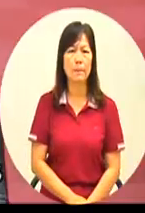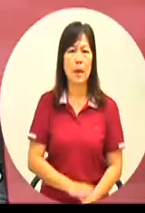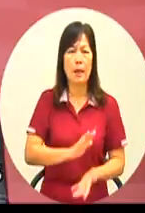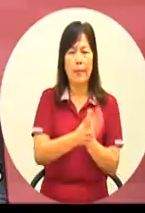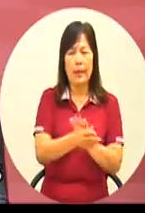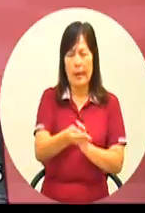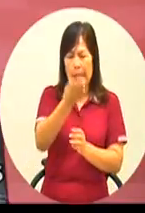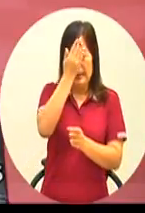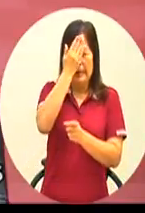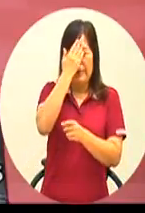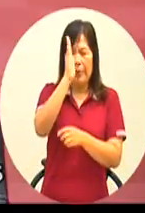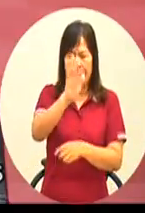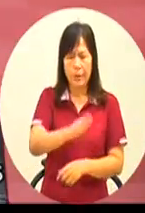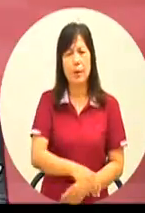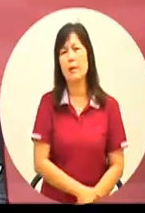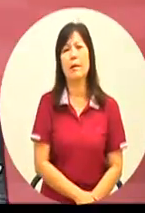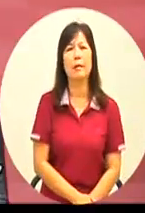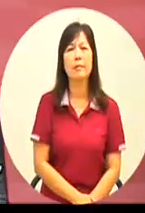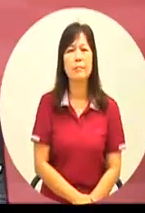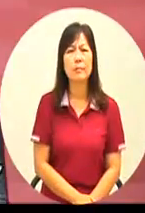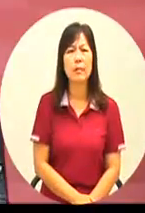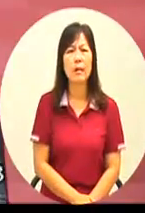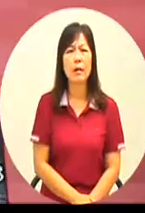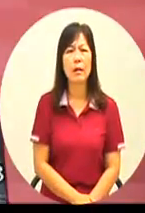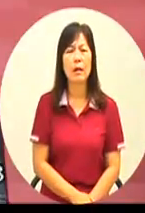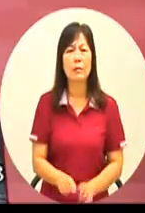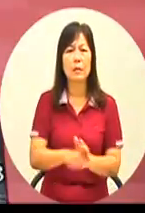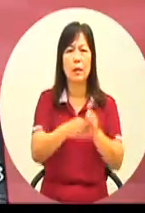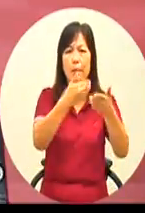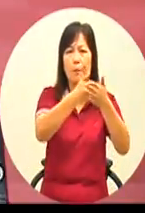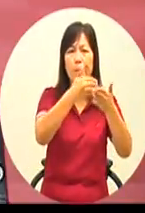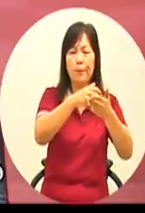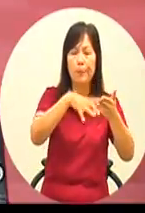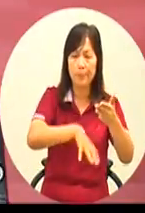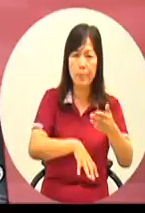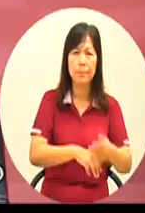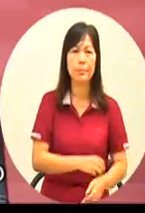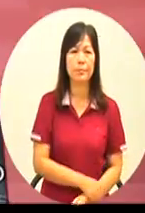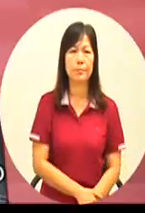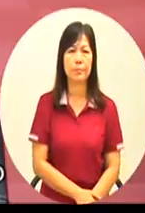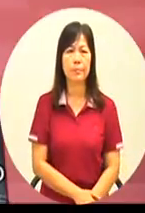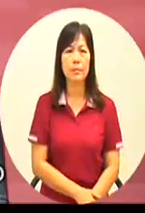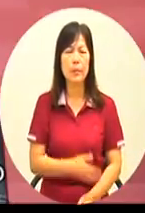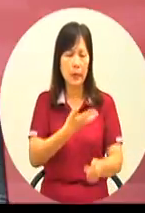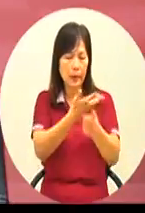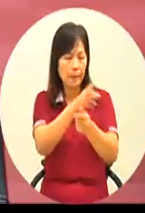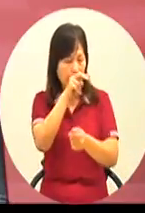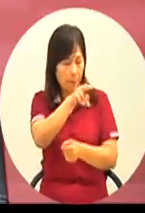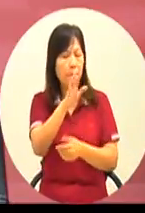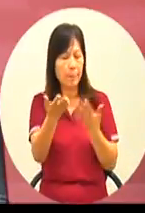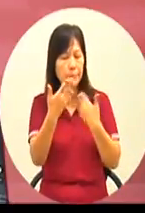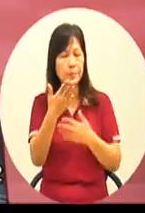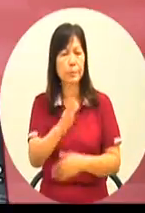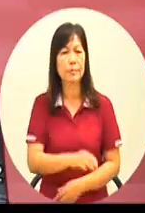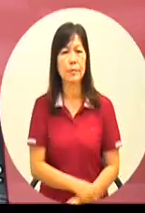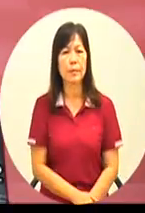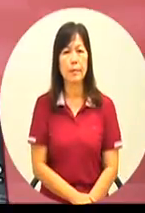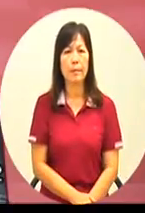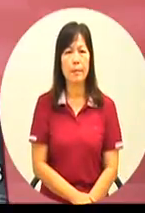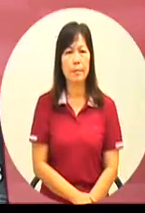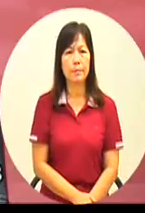个困扰。好，所以呢，我现在这个图片里面，让张局长你可以看得更清楚一